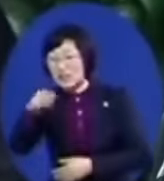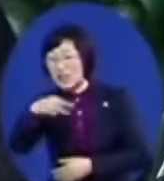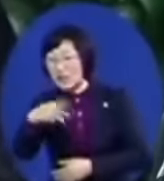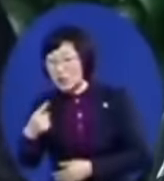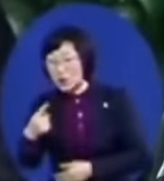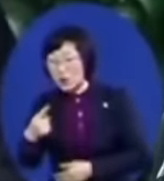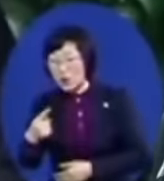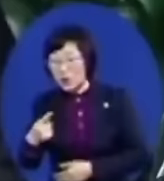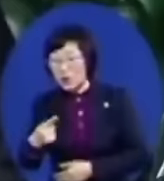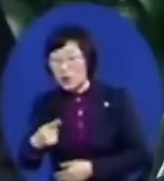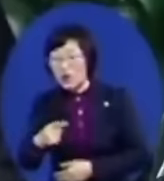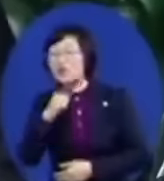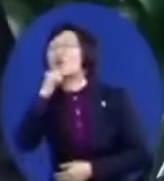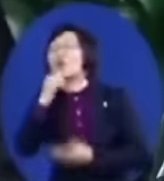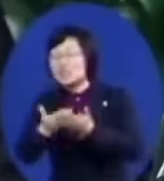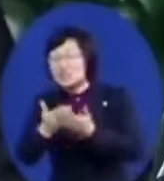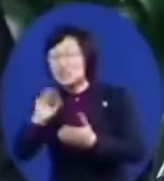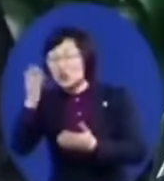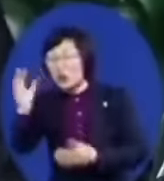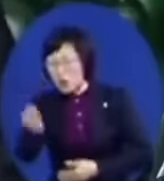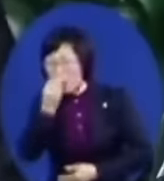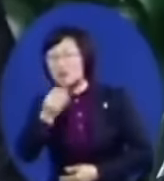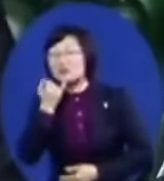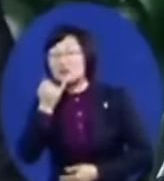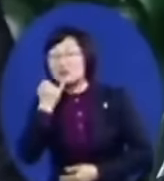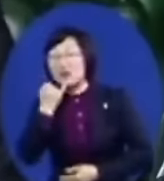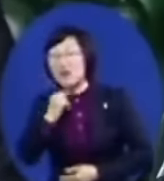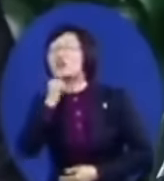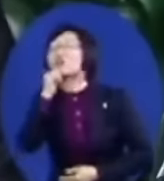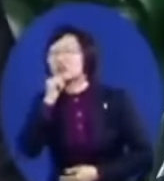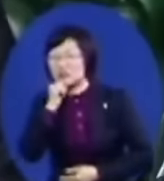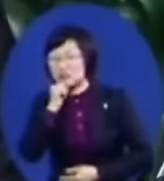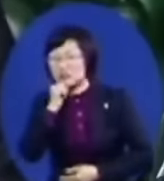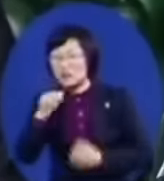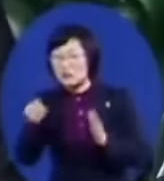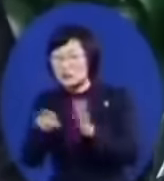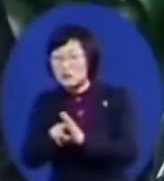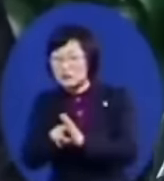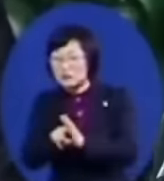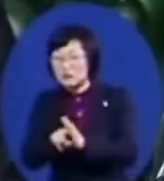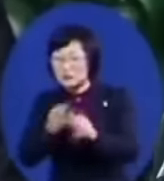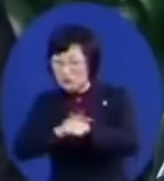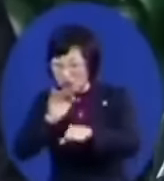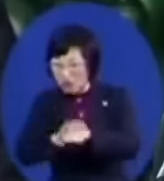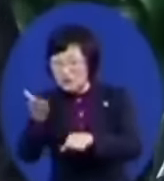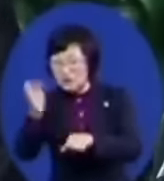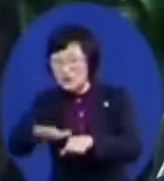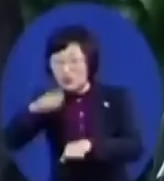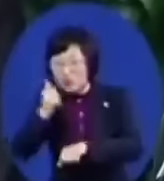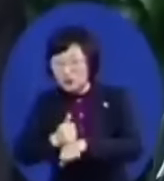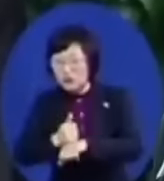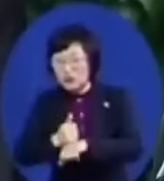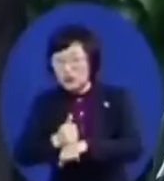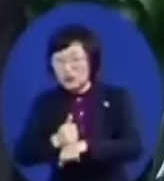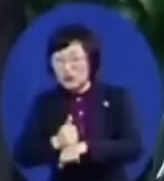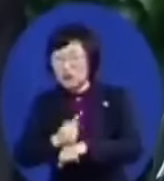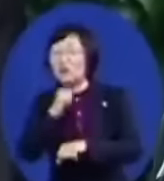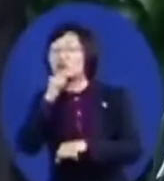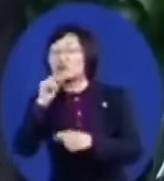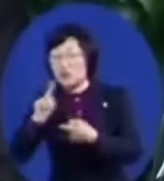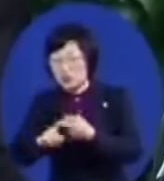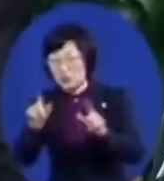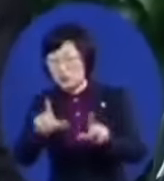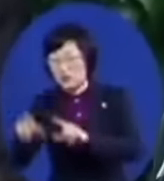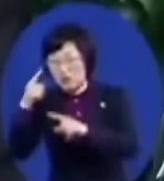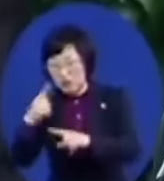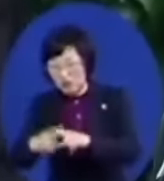잘 가졌지만은 생활은 이 세상에서 거지로 살다가 천당은 갔습니다. 요사이도 한 가지예요.